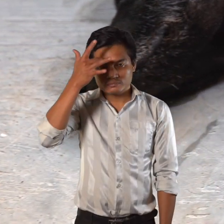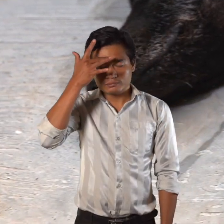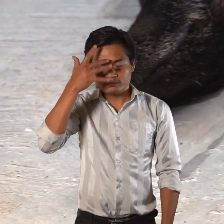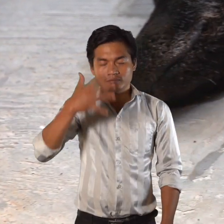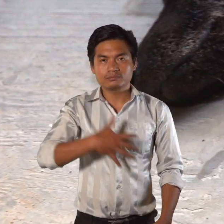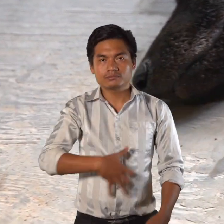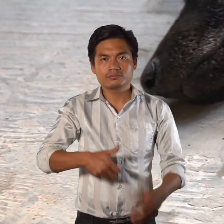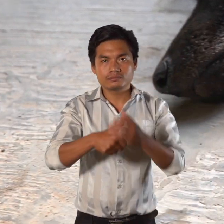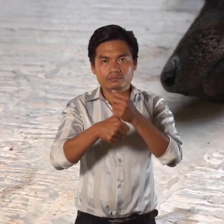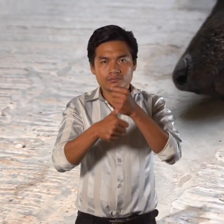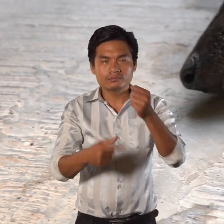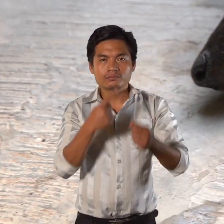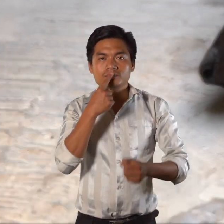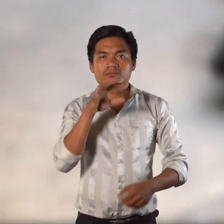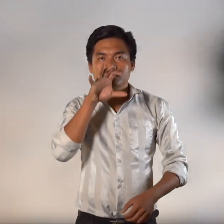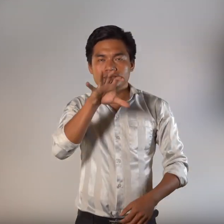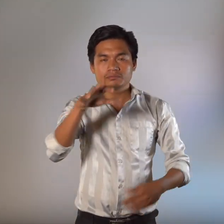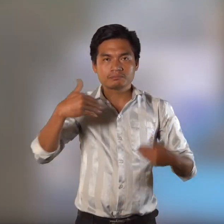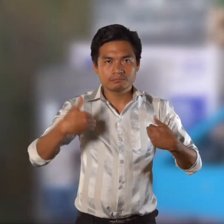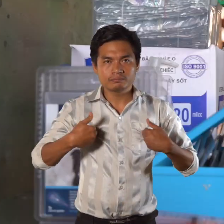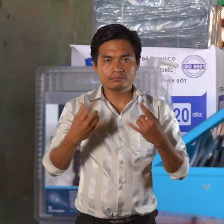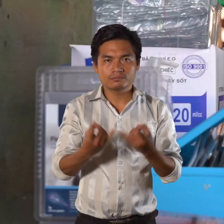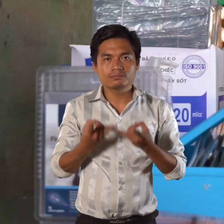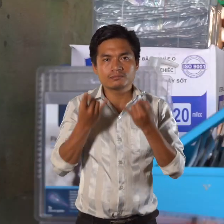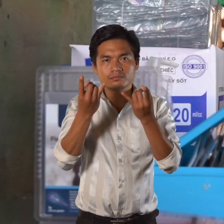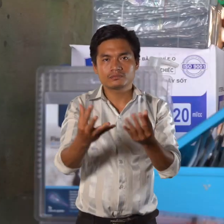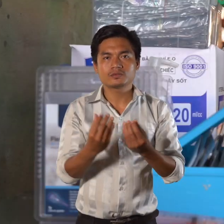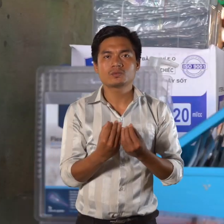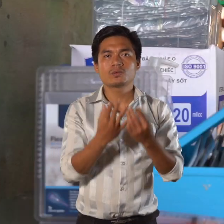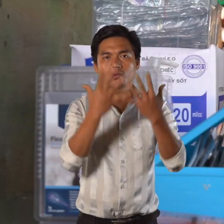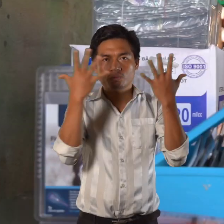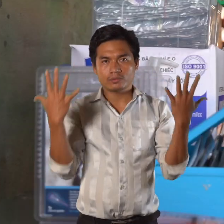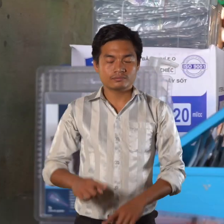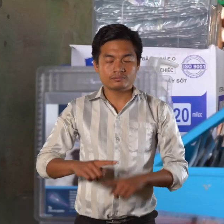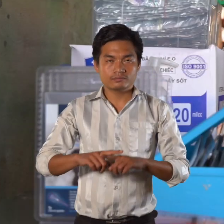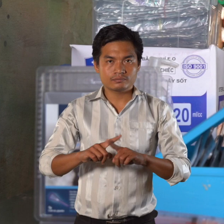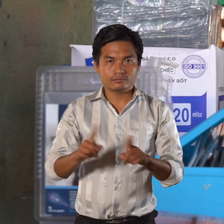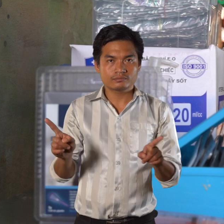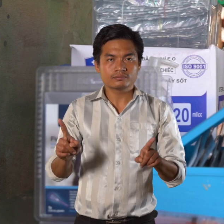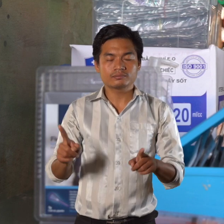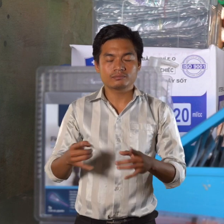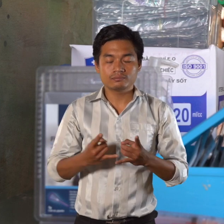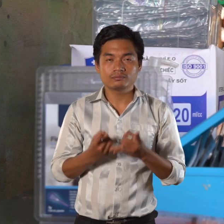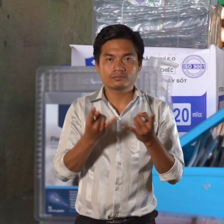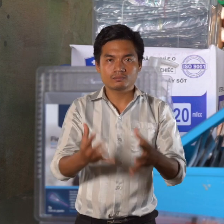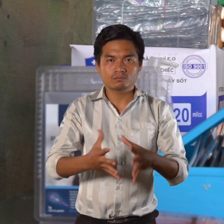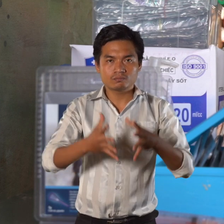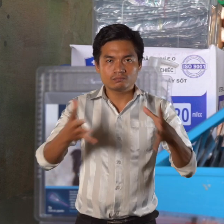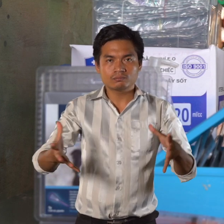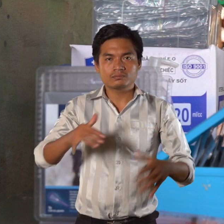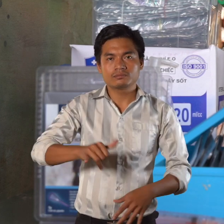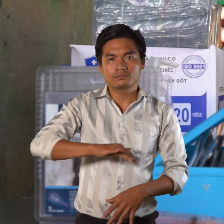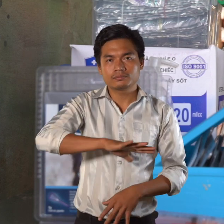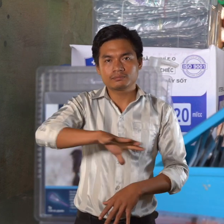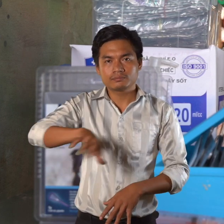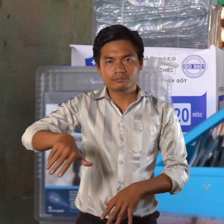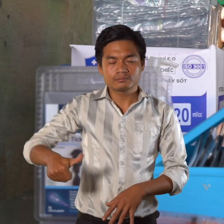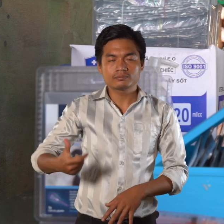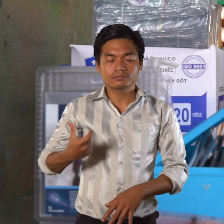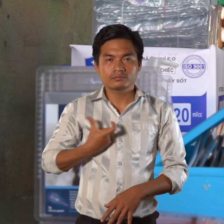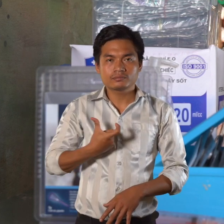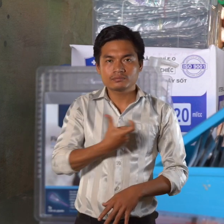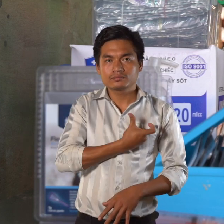បាទជំងឺរាគឈាមរបស់សត្វឆ្កែហ្នឹងវាមានមូលហេតុច្រើនក៏តែមូលហេតុដែលធំចម្បងបំផុតដែលកំពុងកើត